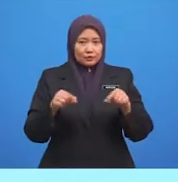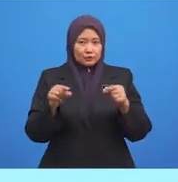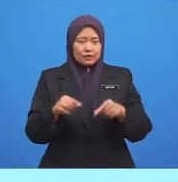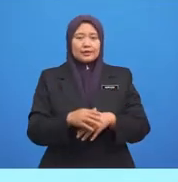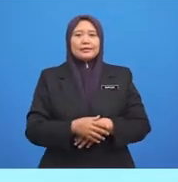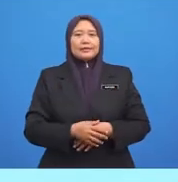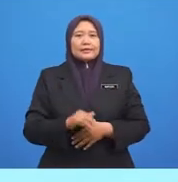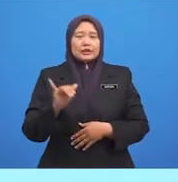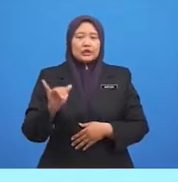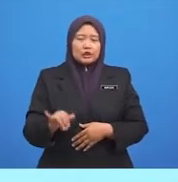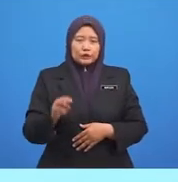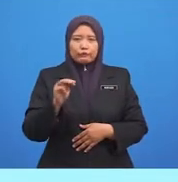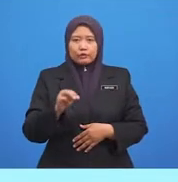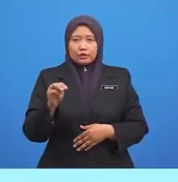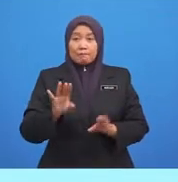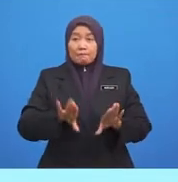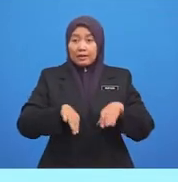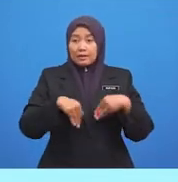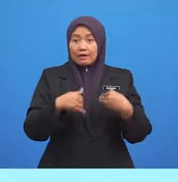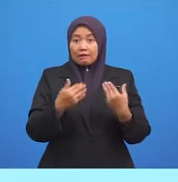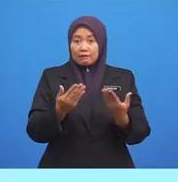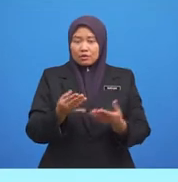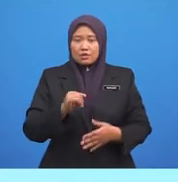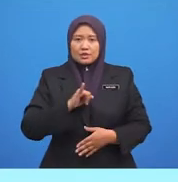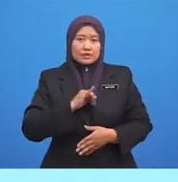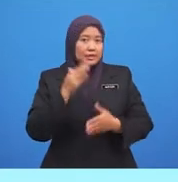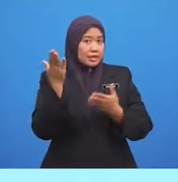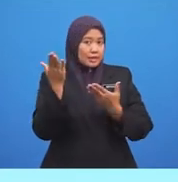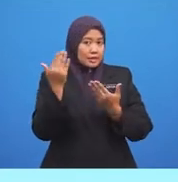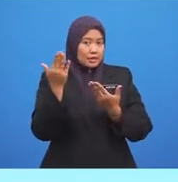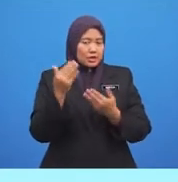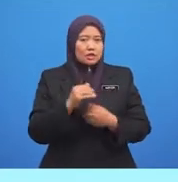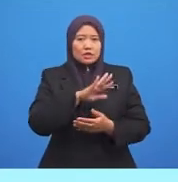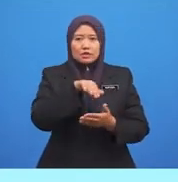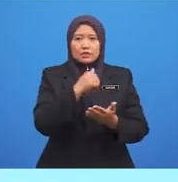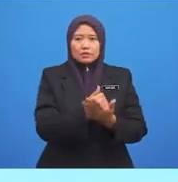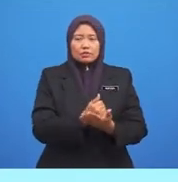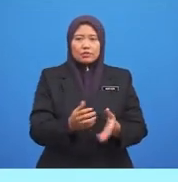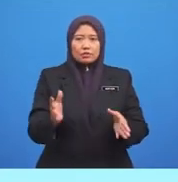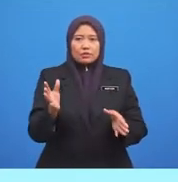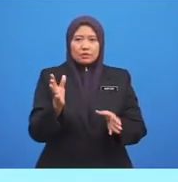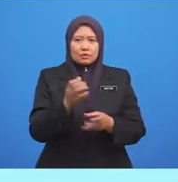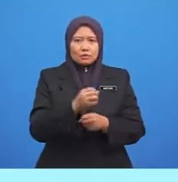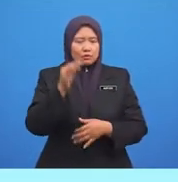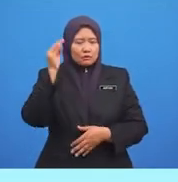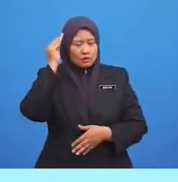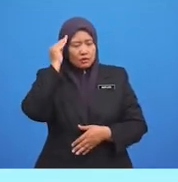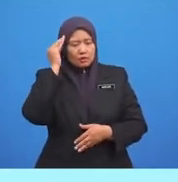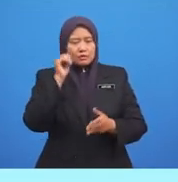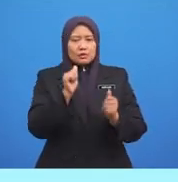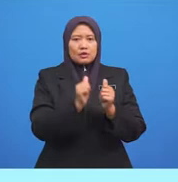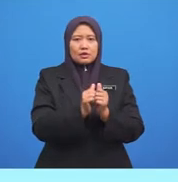Ya, murid-murid. Bagaimana? Cikgu berharap kamu dapat faham dengan lebih jelas